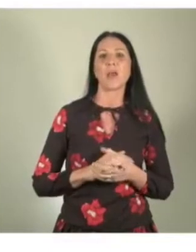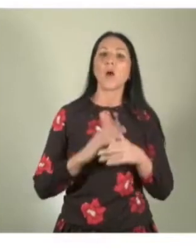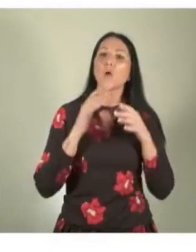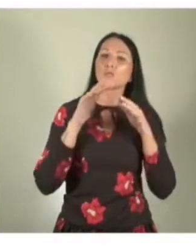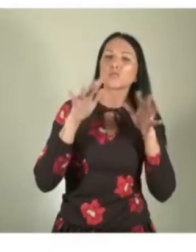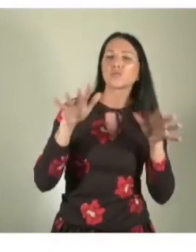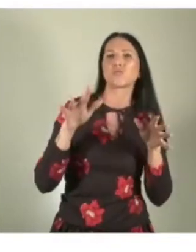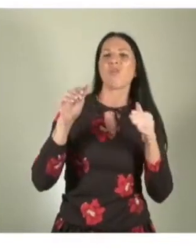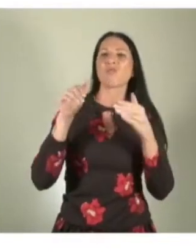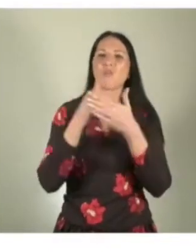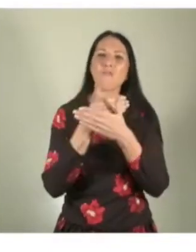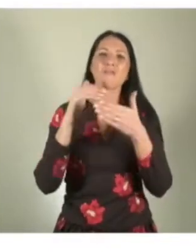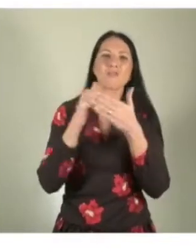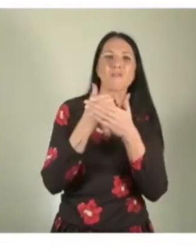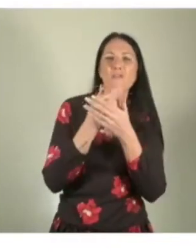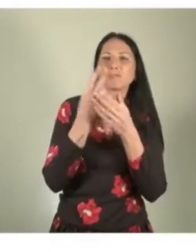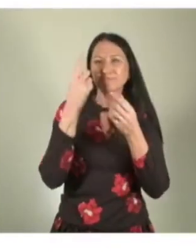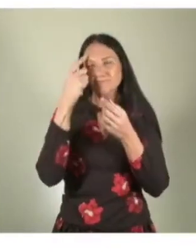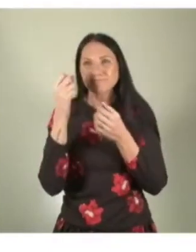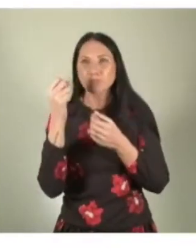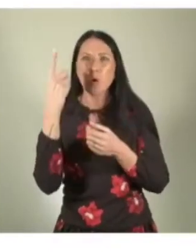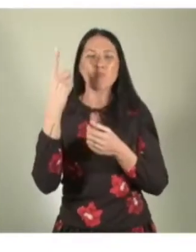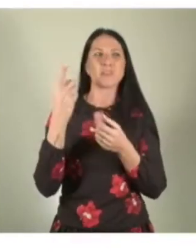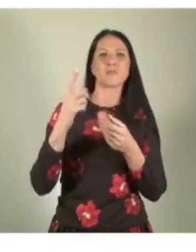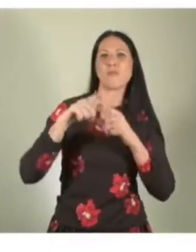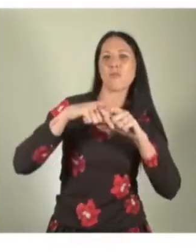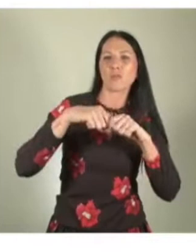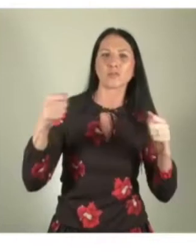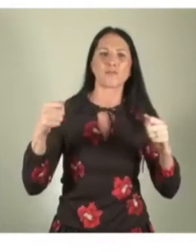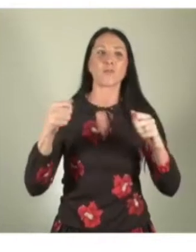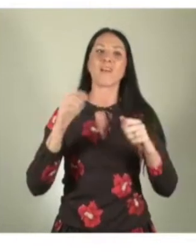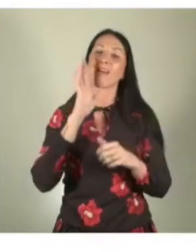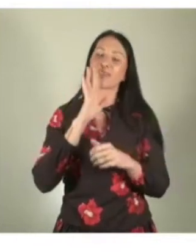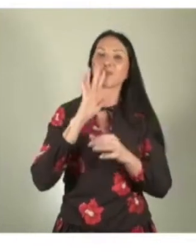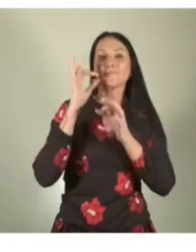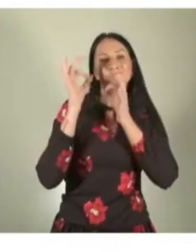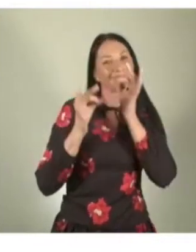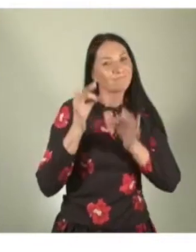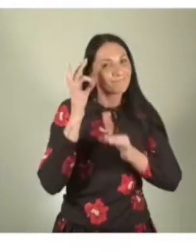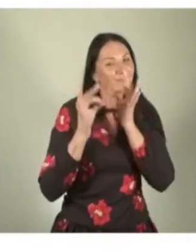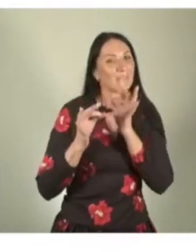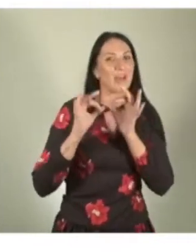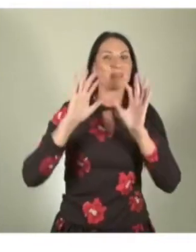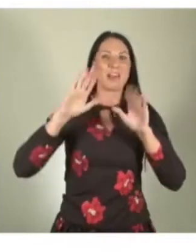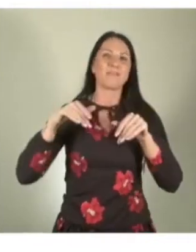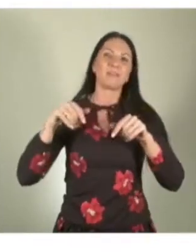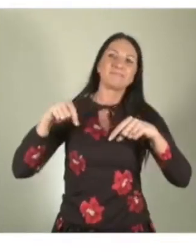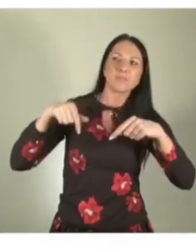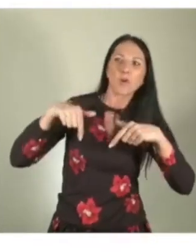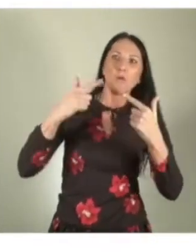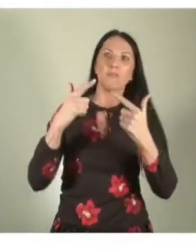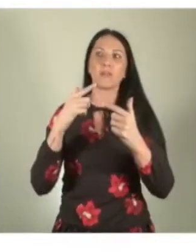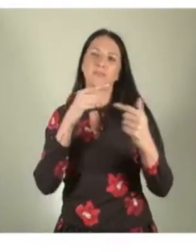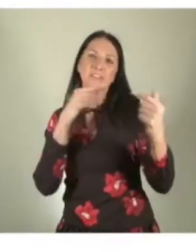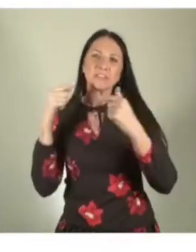nowych rozwiązań, ale i również pewnych wątpliwości czy nawet sporów wydaje mi się,